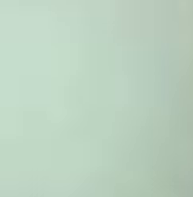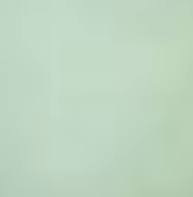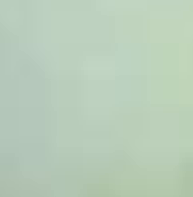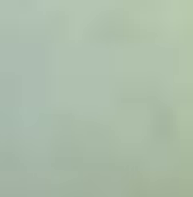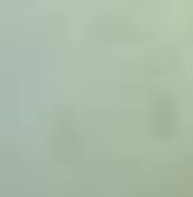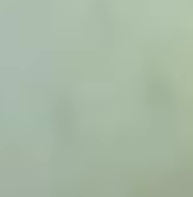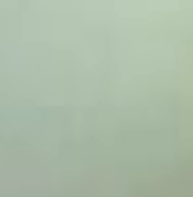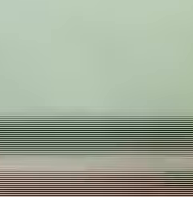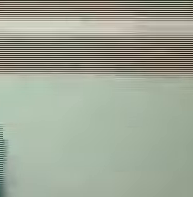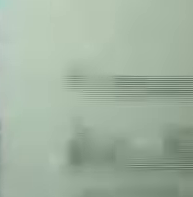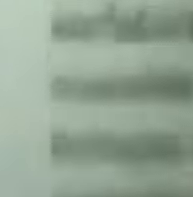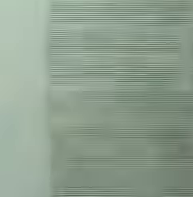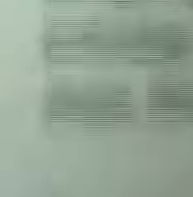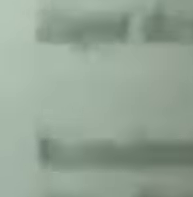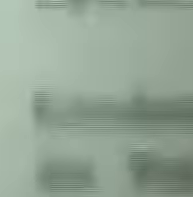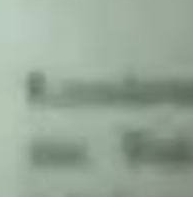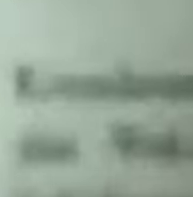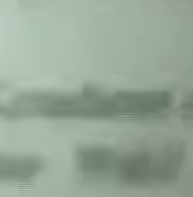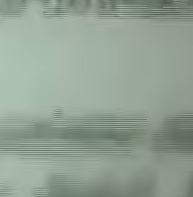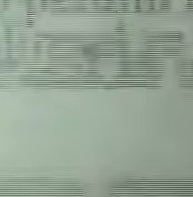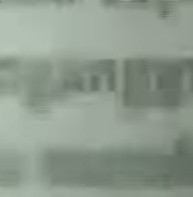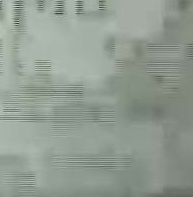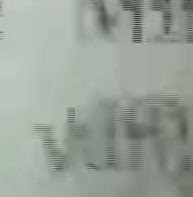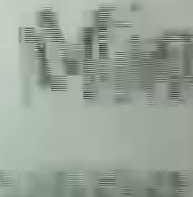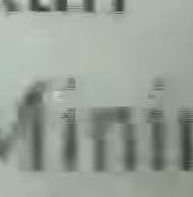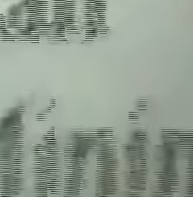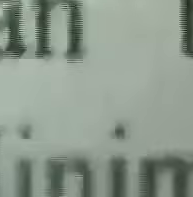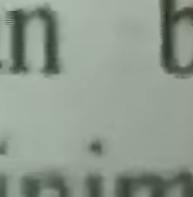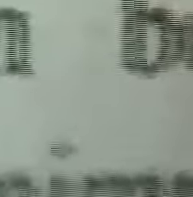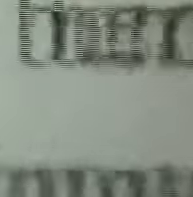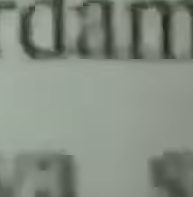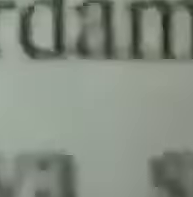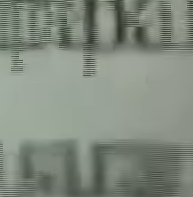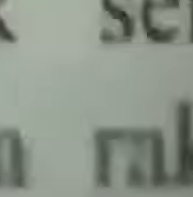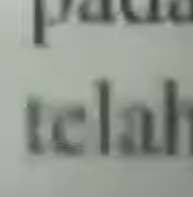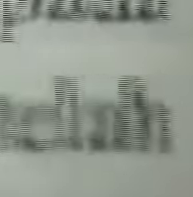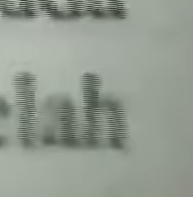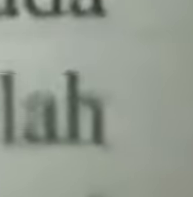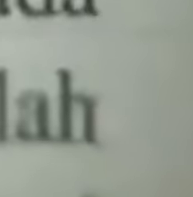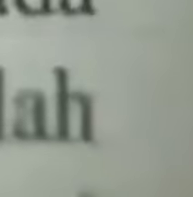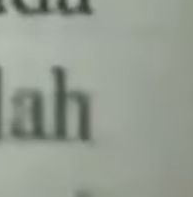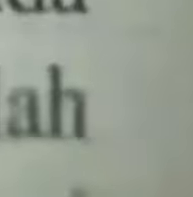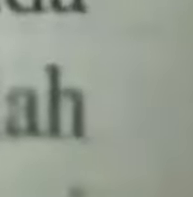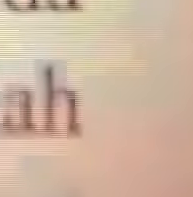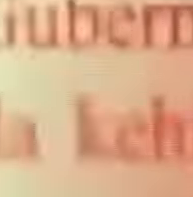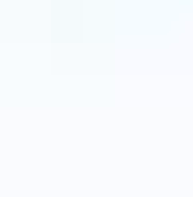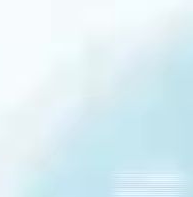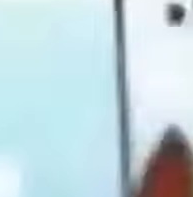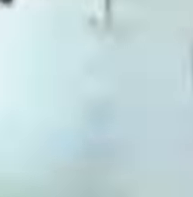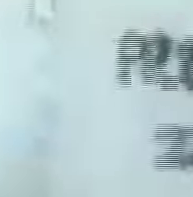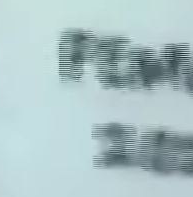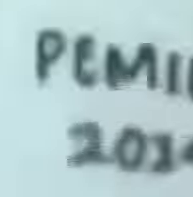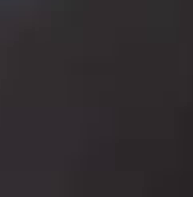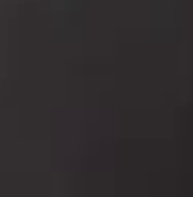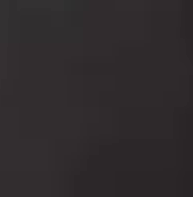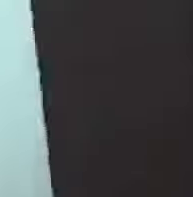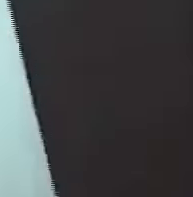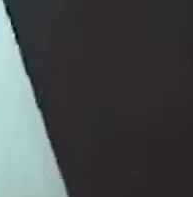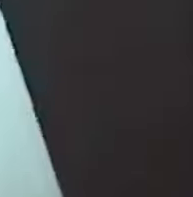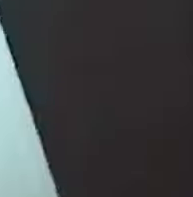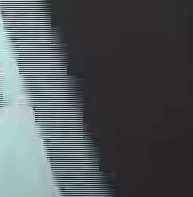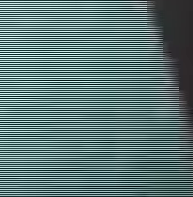Kesadaran memilih dalam proses pemilihan gubernur dan wakil gubernur akan berdampak serius pada kehidupan masyarakat.